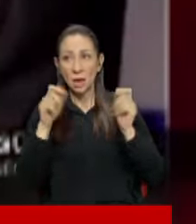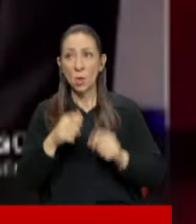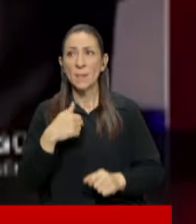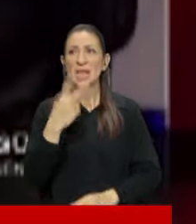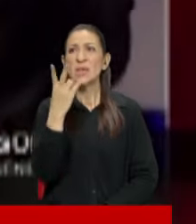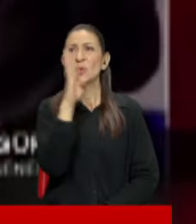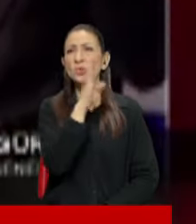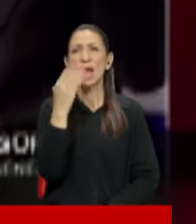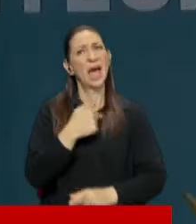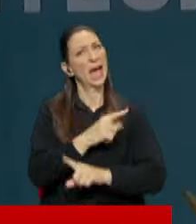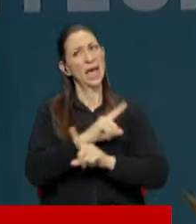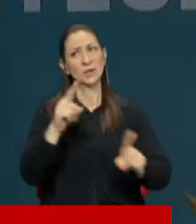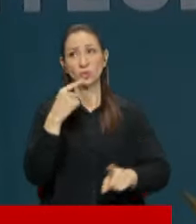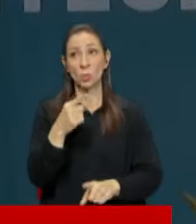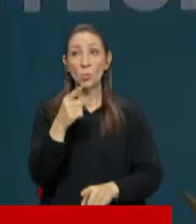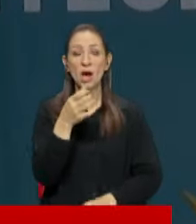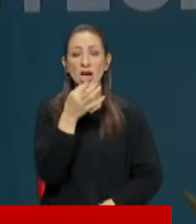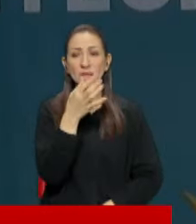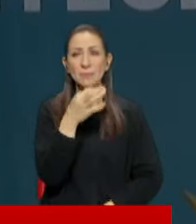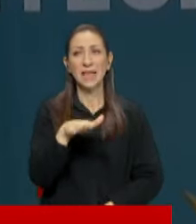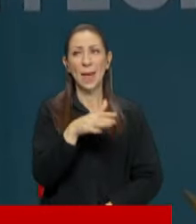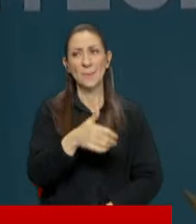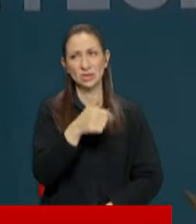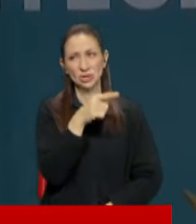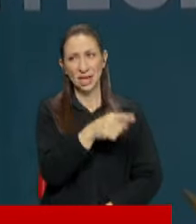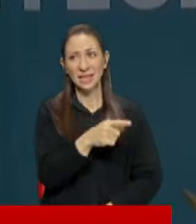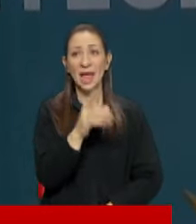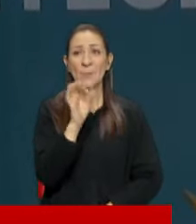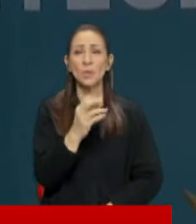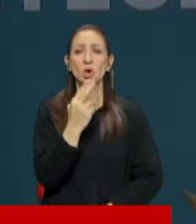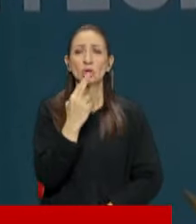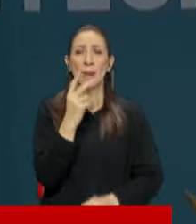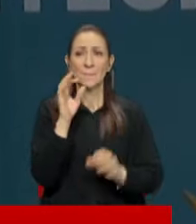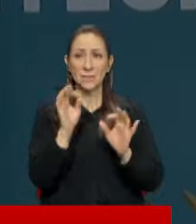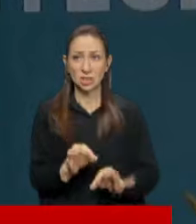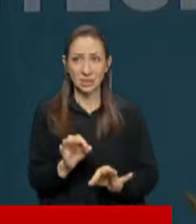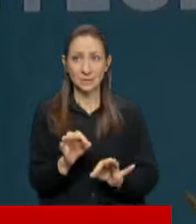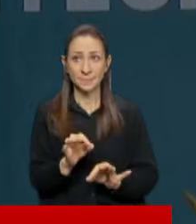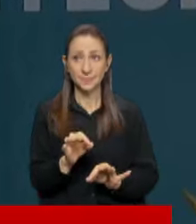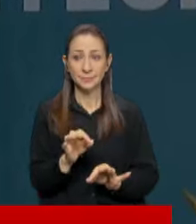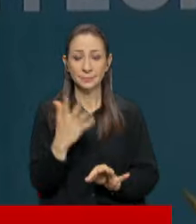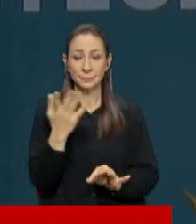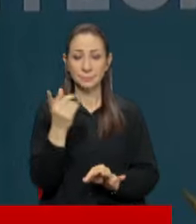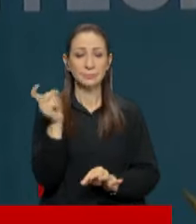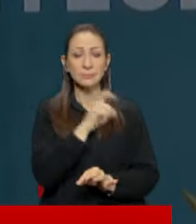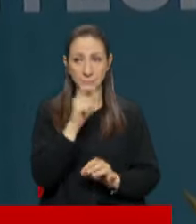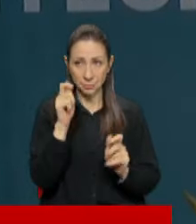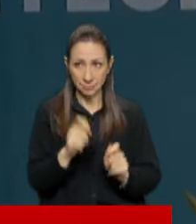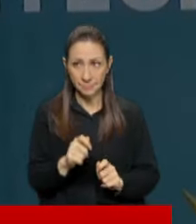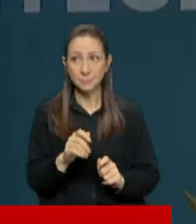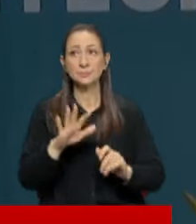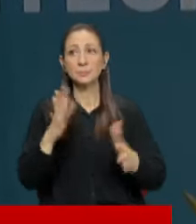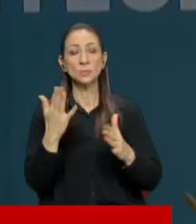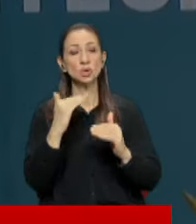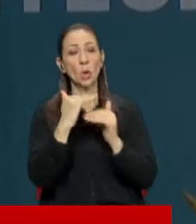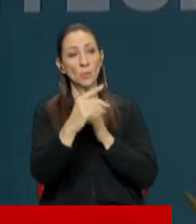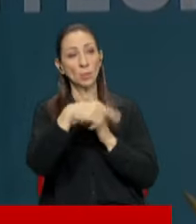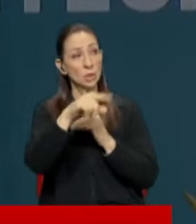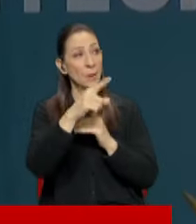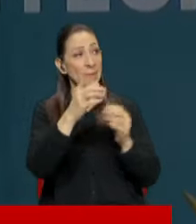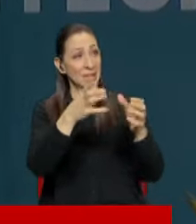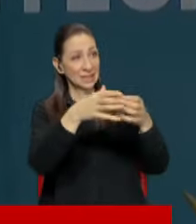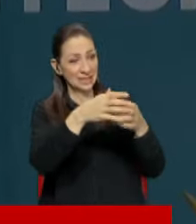ikiyüzlülüğe bir kere bir itirazım var. Bu acemi genel başkan ağzını her açtığında ya bir gaf yapıyor ya da toplumun